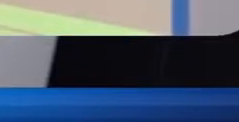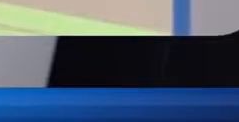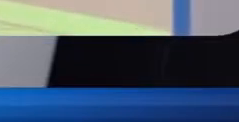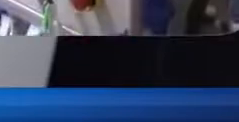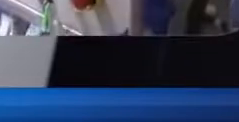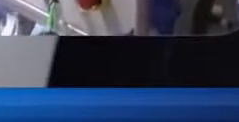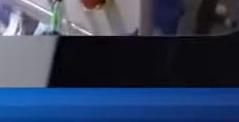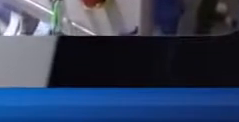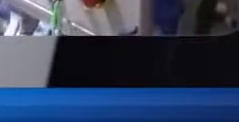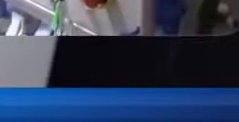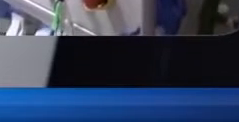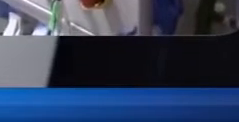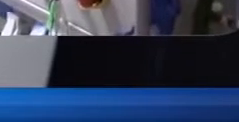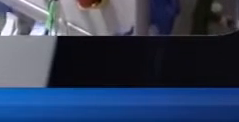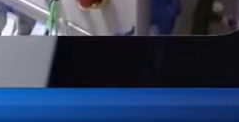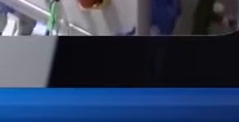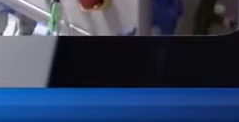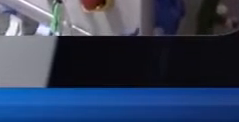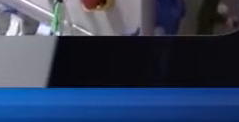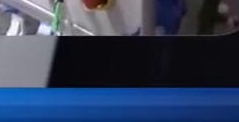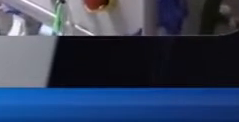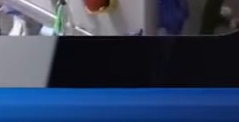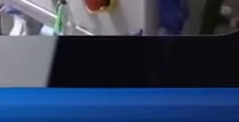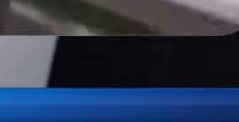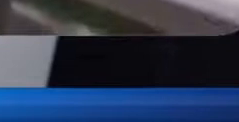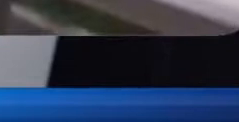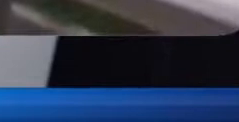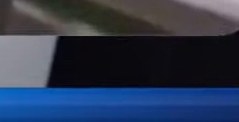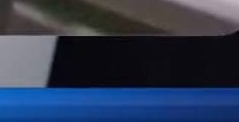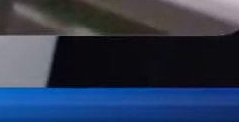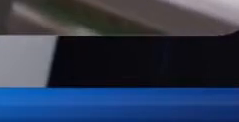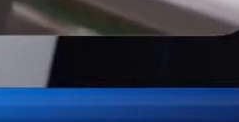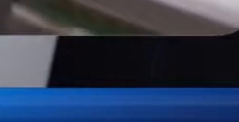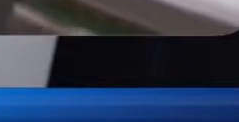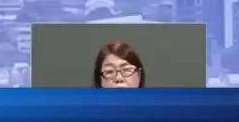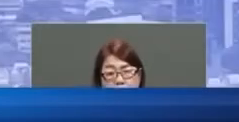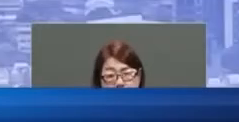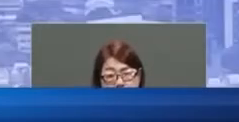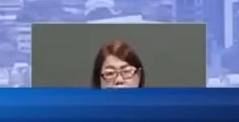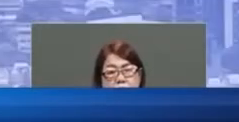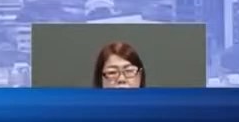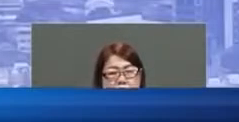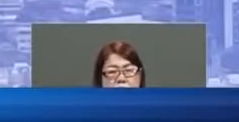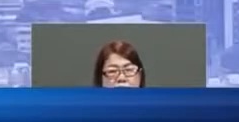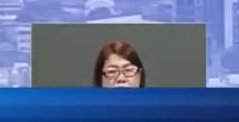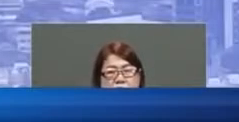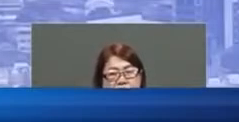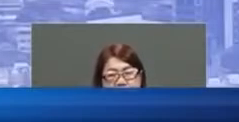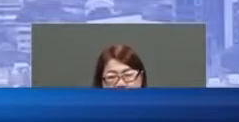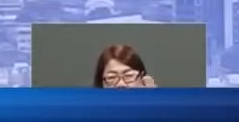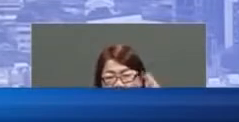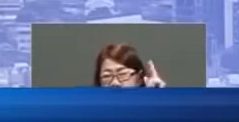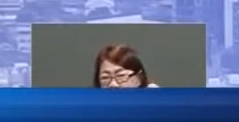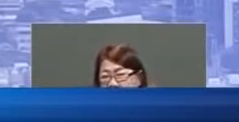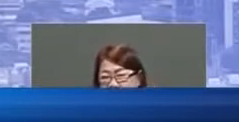ให้รอดูวันพรุ่งนี้แล้วกันลองฟังเสียงคุณหมอนะคะอ่ะมีหลายท่านคงได้ยินข่าวดีนะครับ